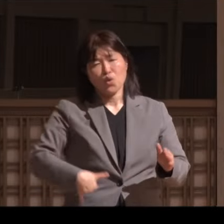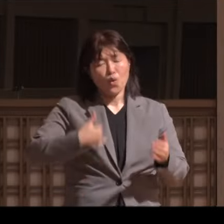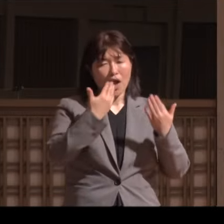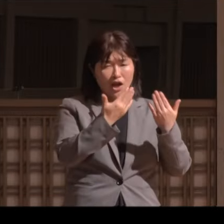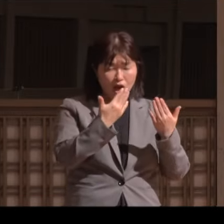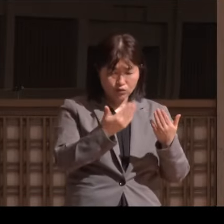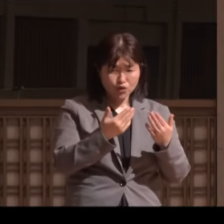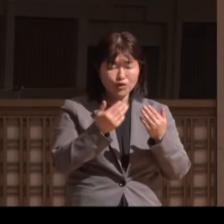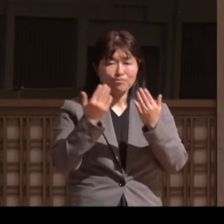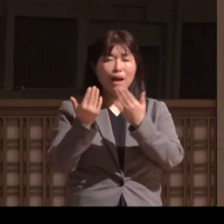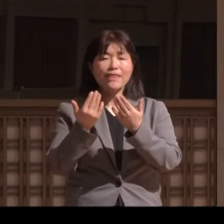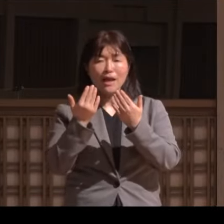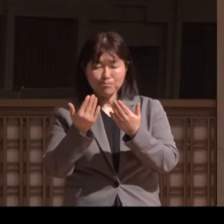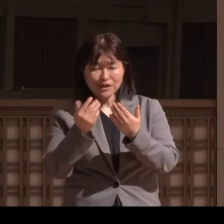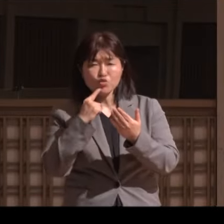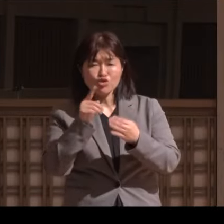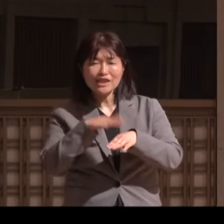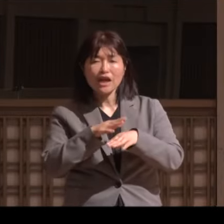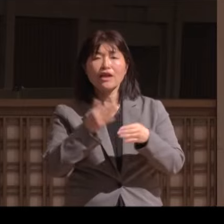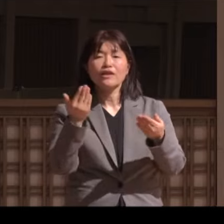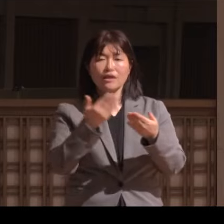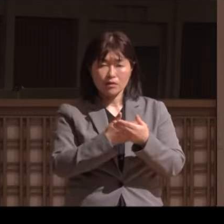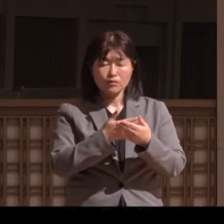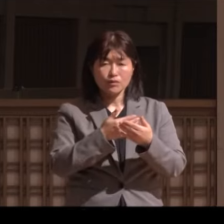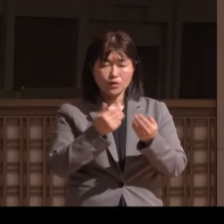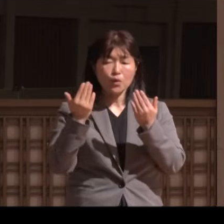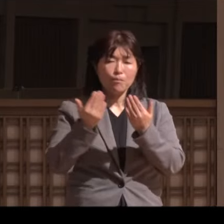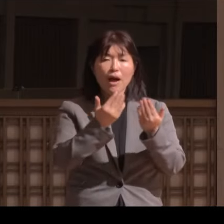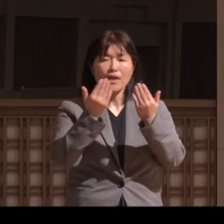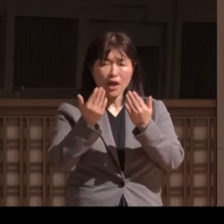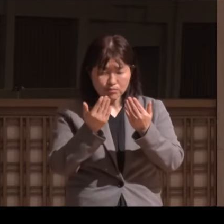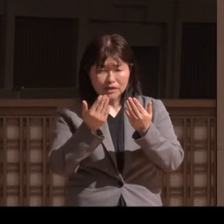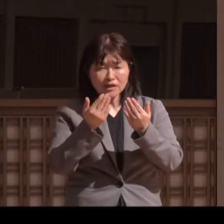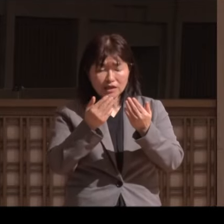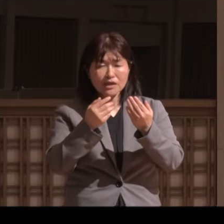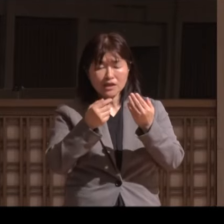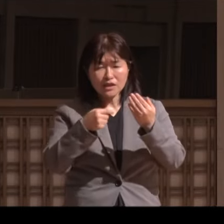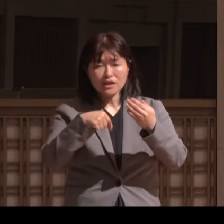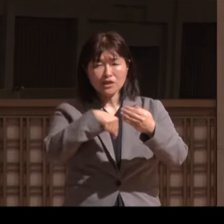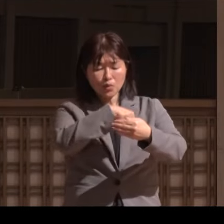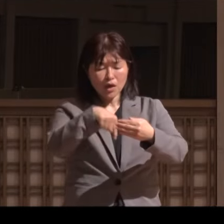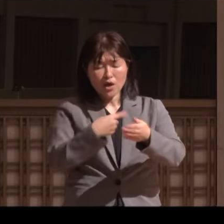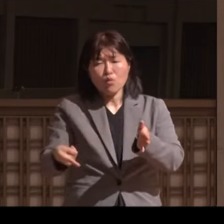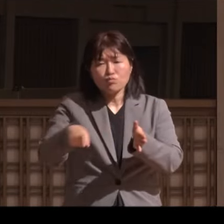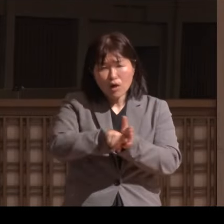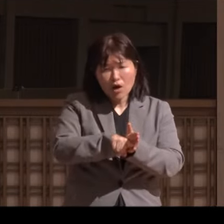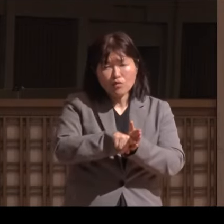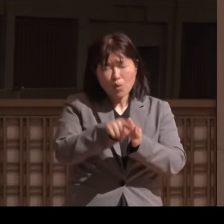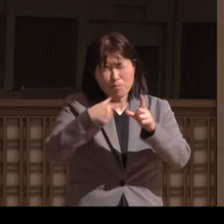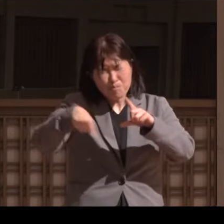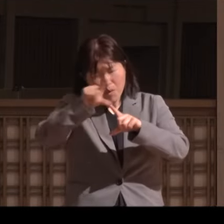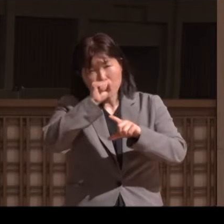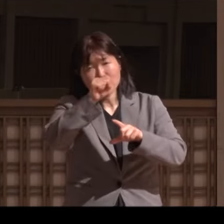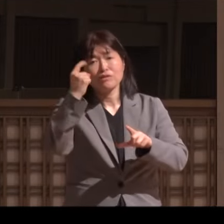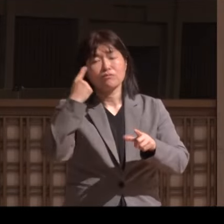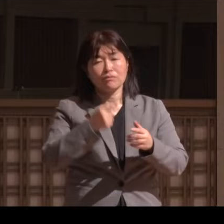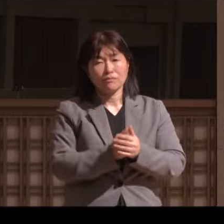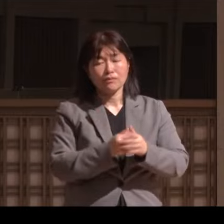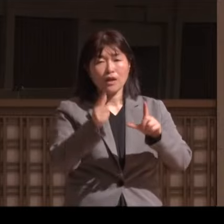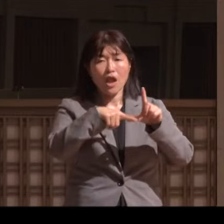ねあるいはま学びっていう風になるんですが学びの要素を入れていただくとなおいいという風に思います